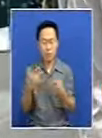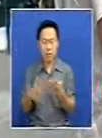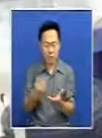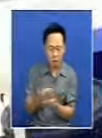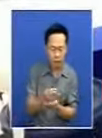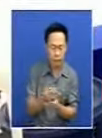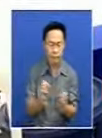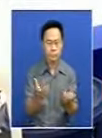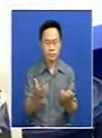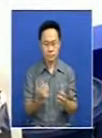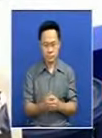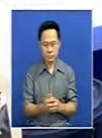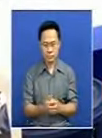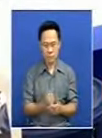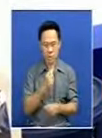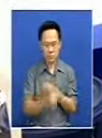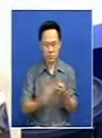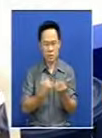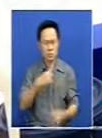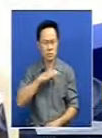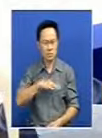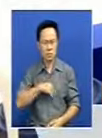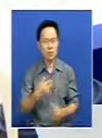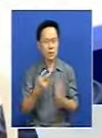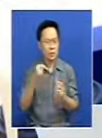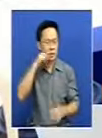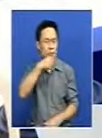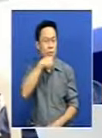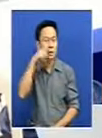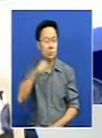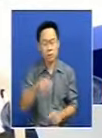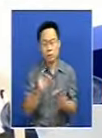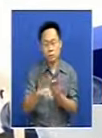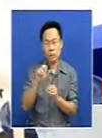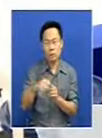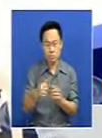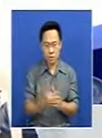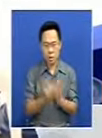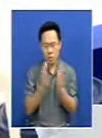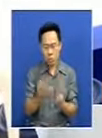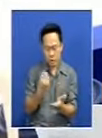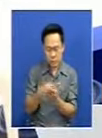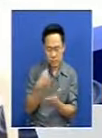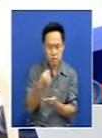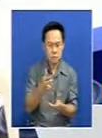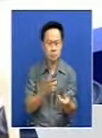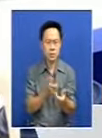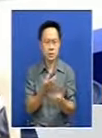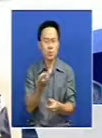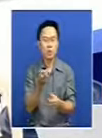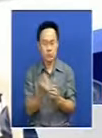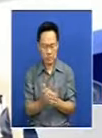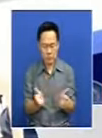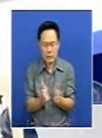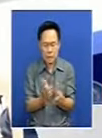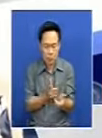ค่ะ นี้อาจจะเป็นปีที่แบบว่าแรงด้วยต้องประหยัดน้ำอะไรเงี้ยคนก็เลยอาจจะเริ่มใช้ปืนที่มี